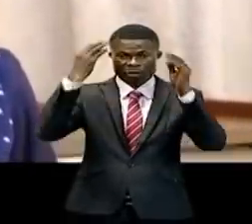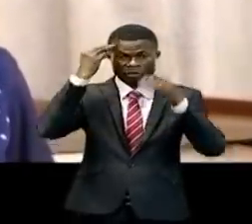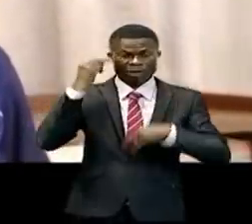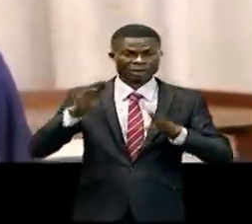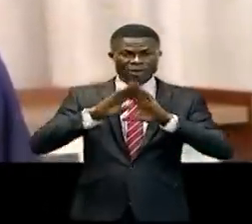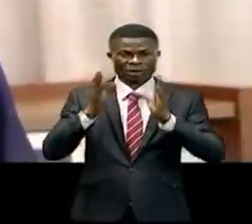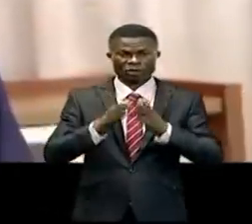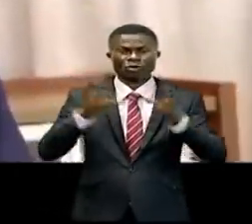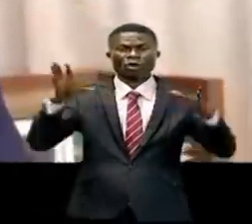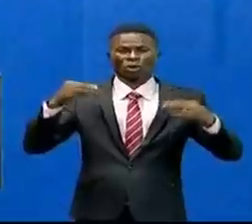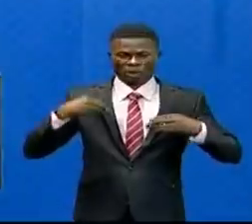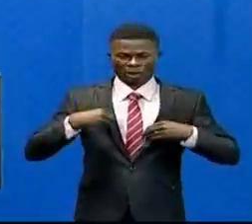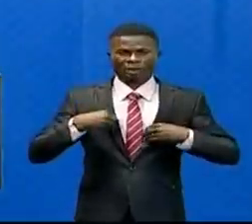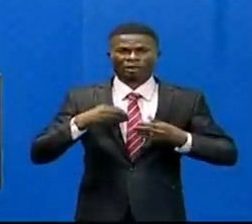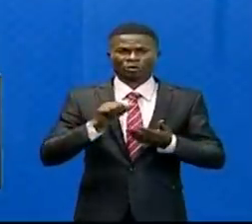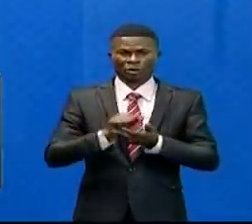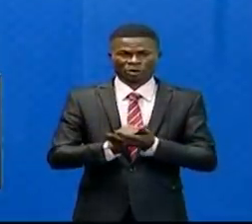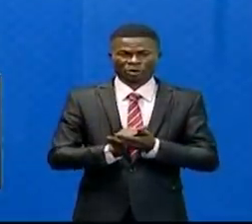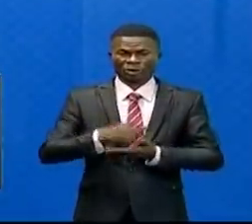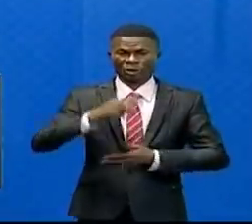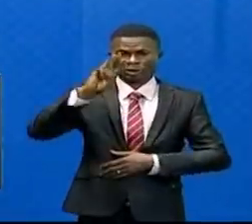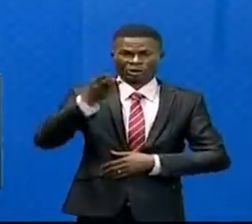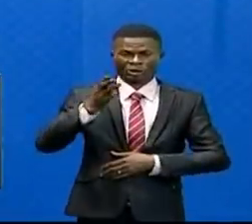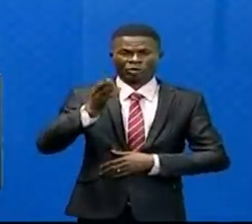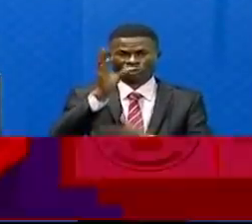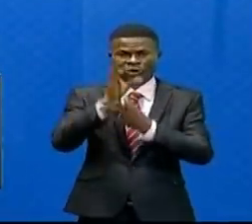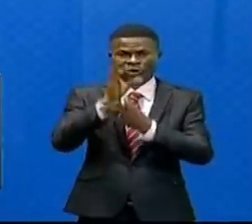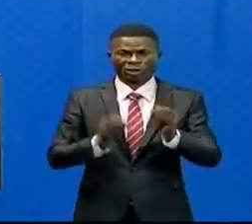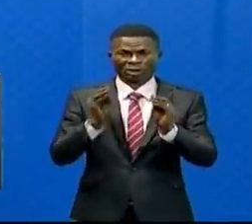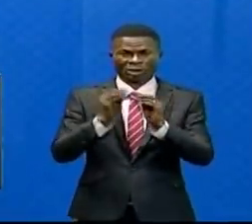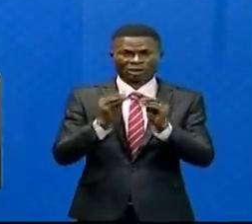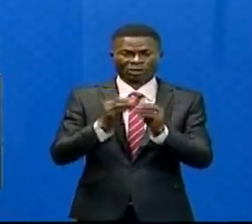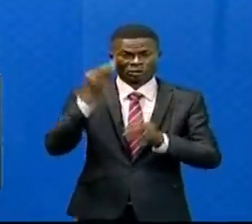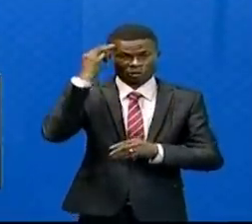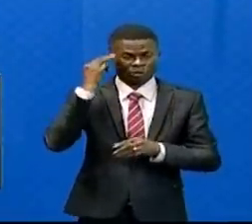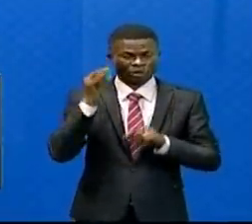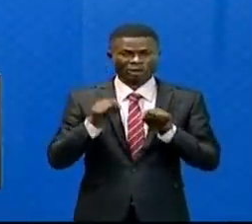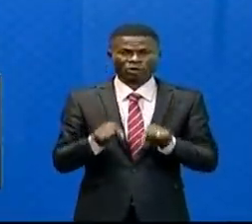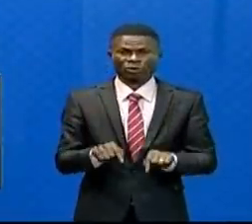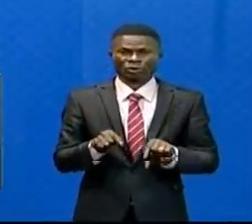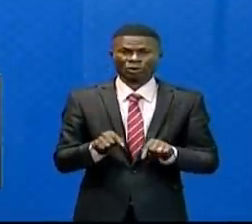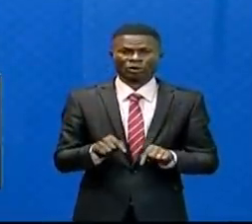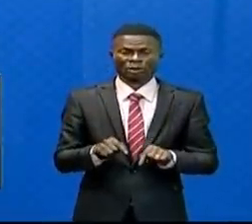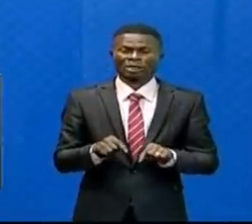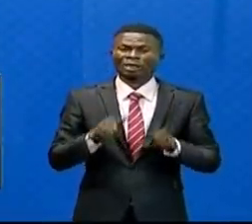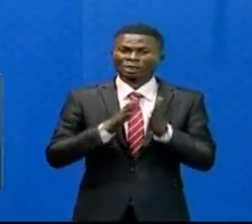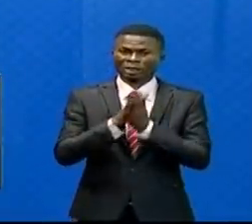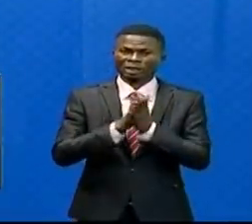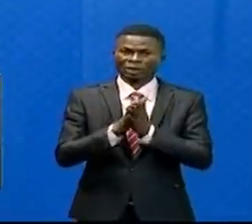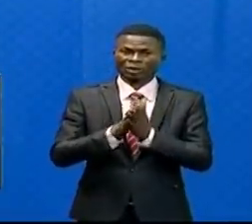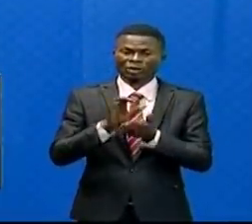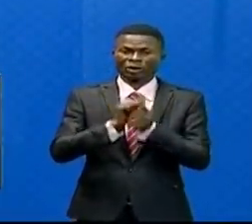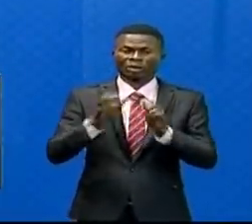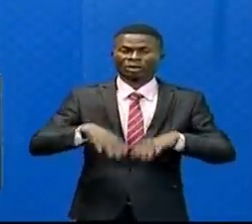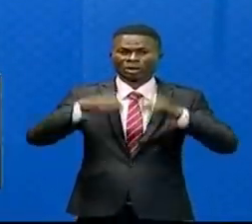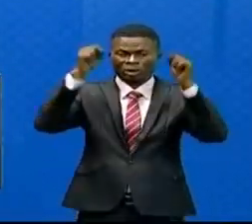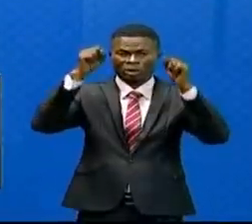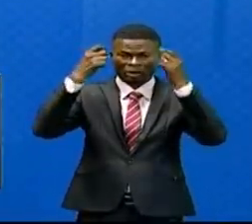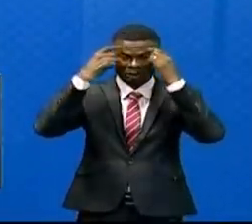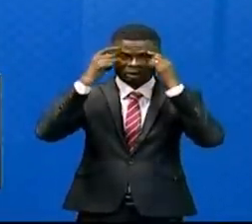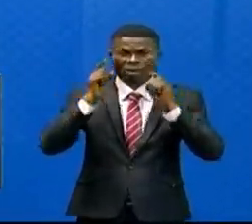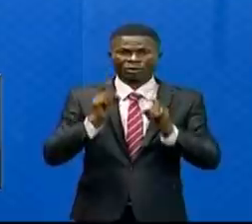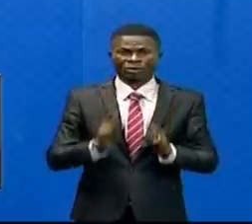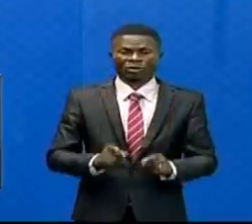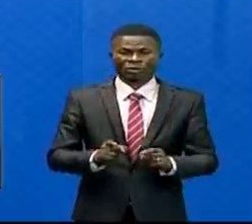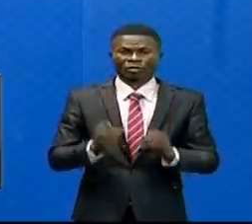en a pris acte. Au troisième chapitre du Conseil de ministres de ce jour, relatif à l'approbation d'un relevé des décisions